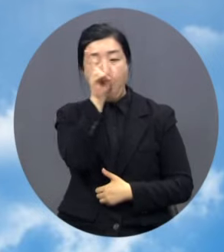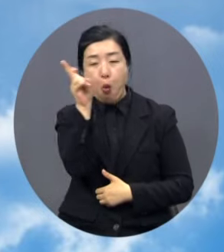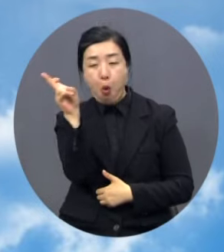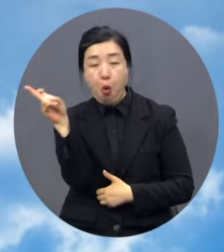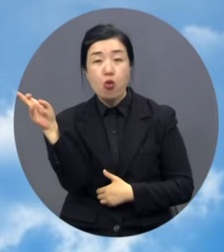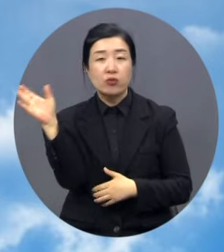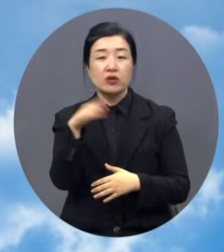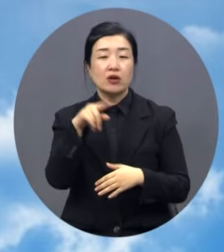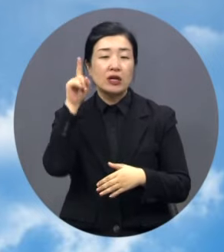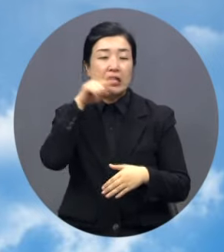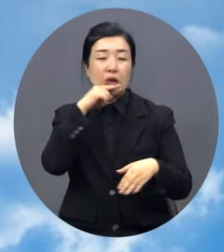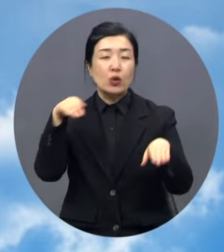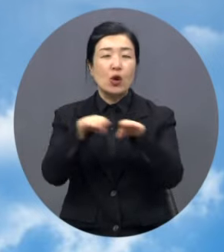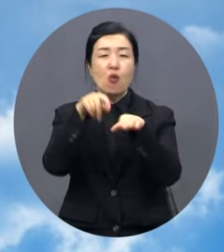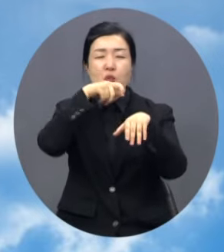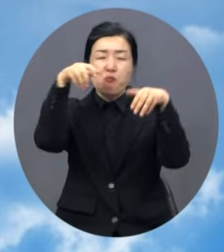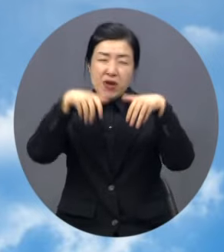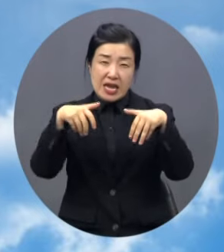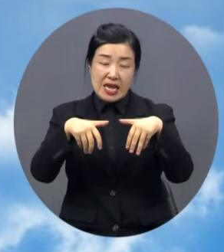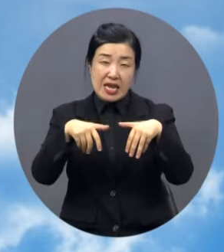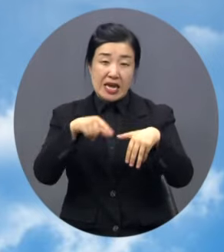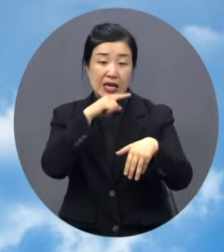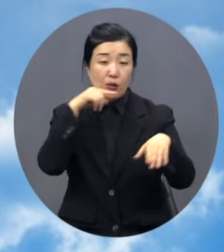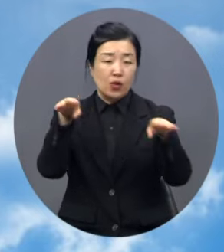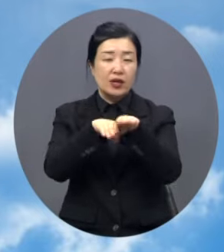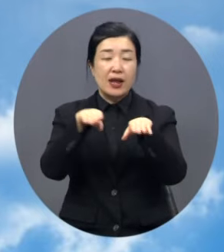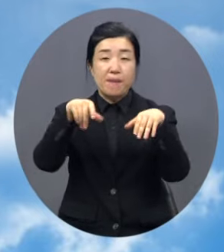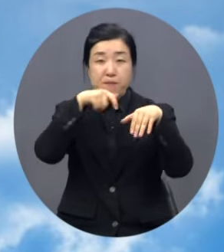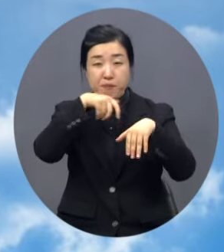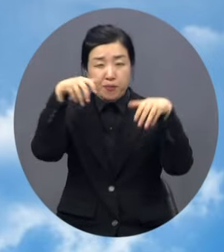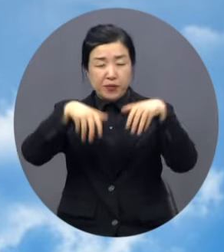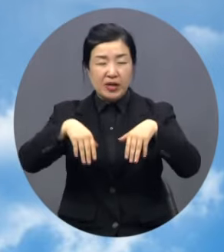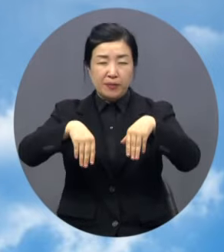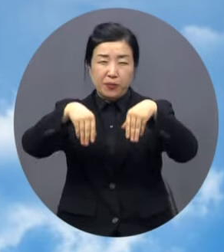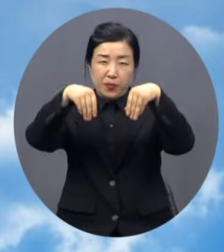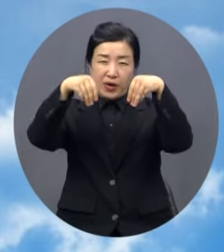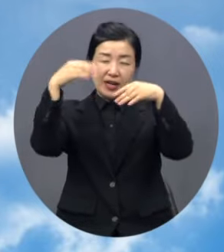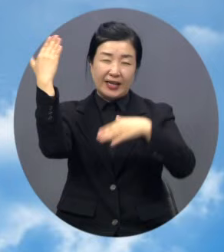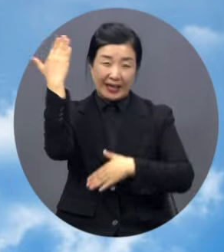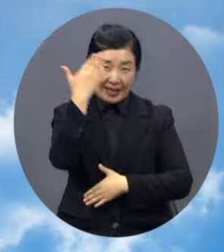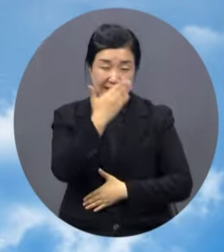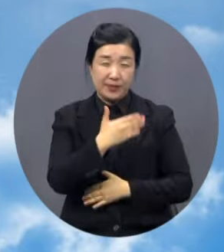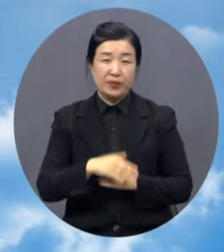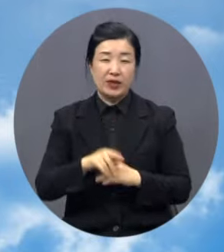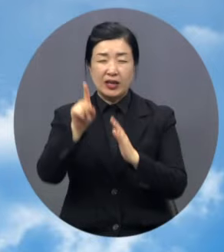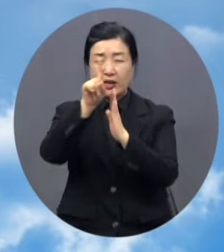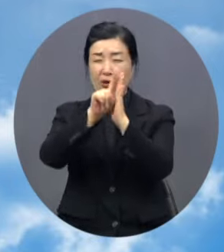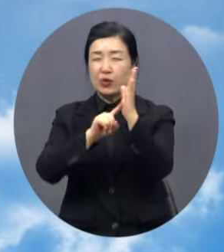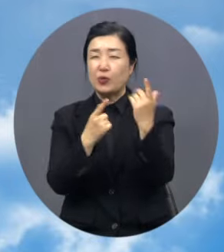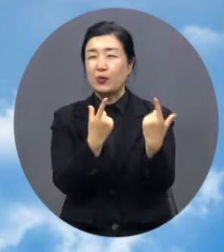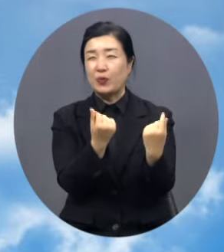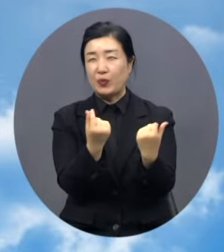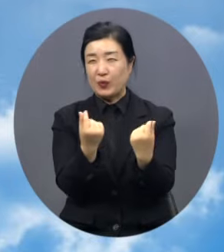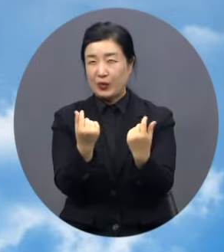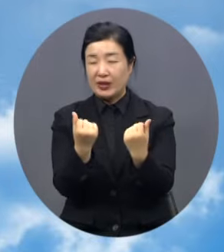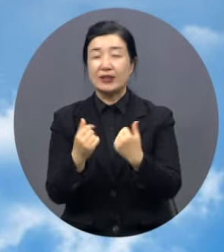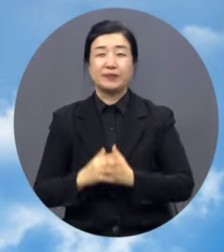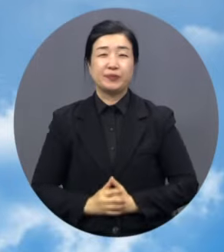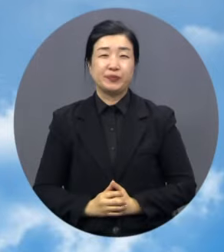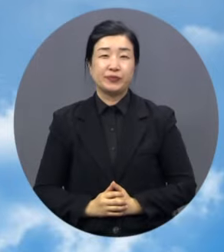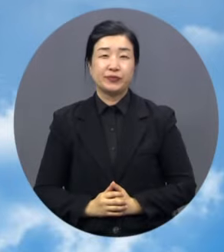일요일 오전까지는 비가 내리겠고 일요일에 비가 그친 뒤에는 차차 맑아지겠습니다 기온도 예 수준으로